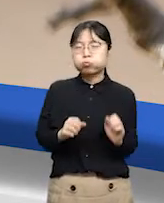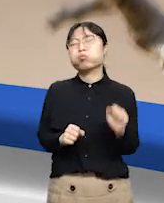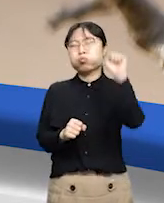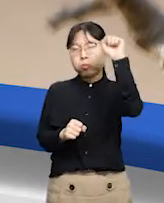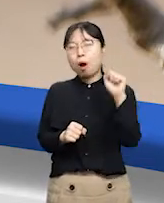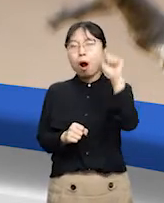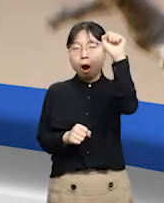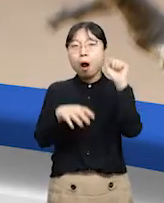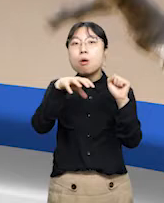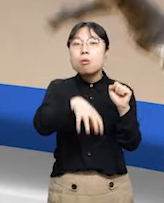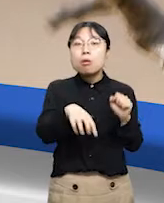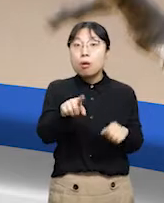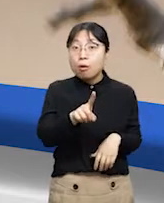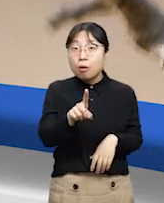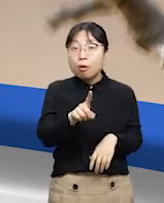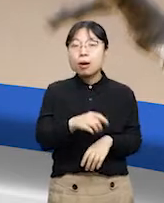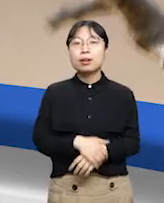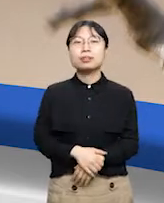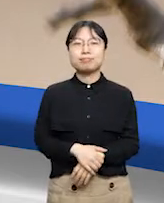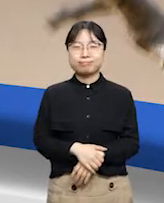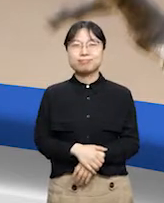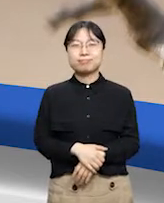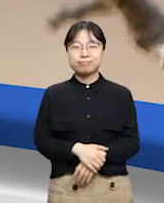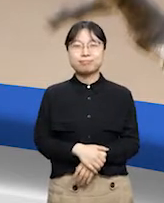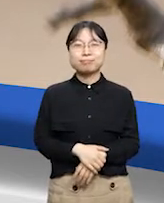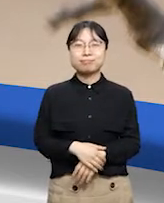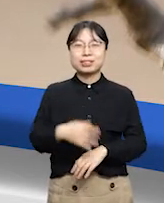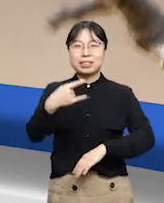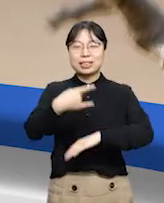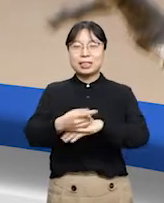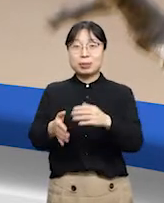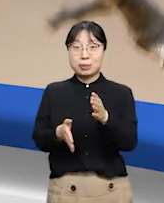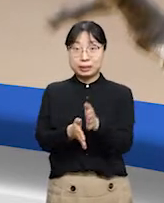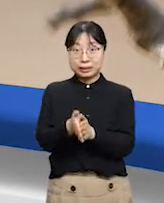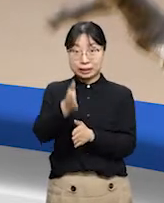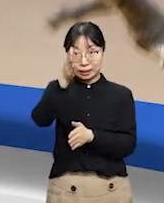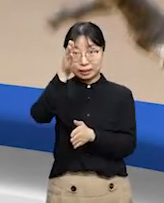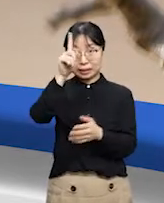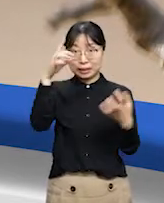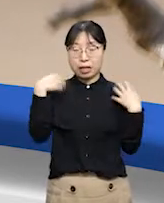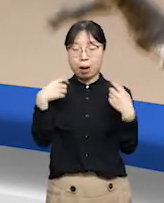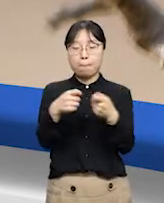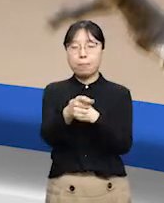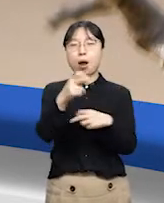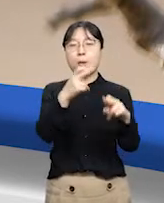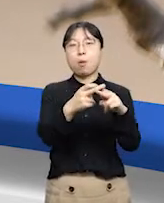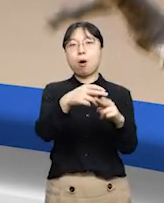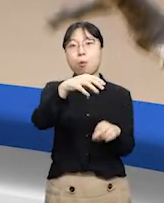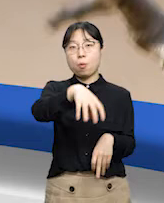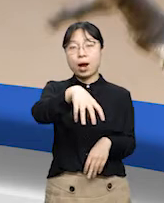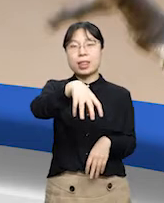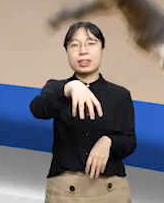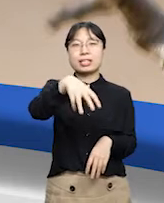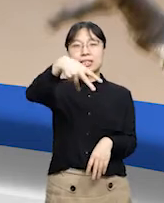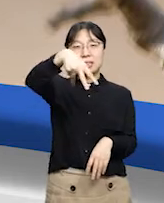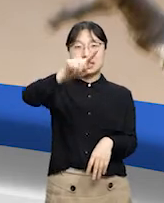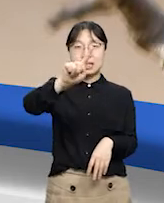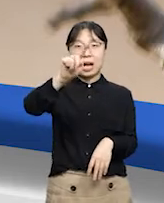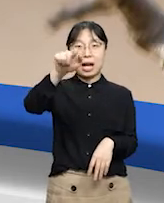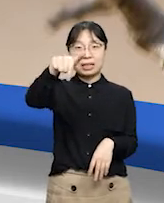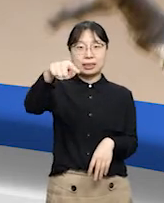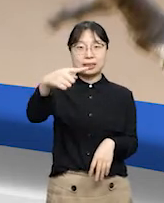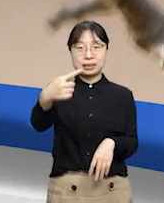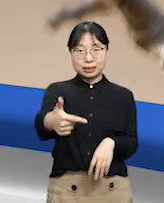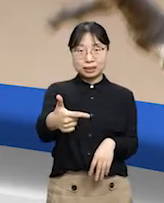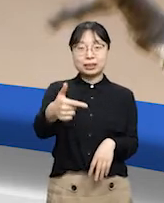만세운동을 벌였던 곳 혹시 어딘지 아시나요? 네, 바로 현재 의왕시청 별관으로 사용되고 있는